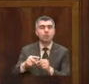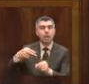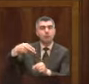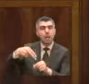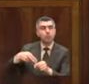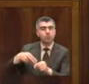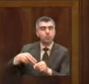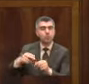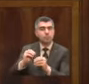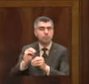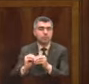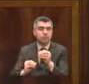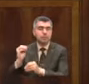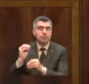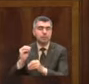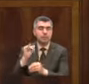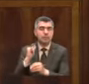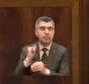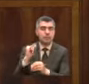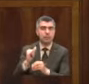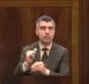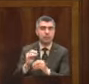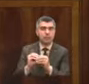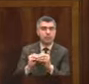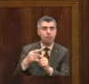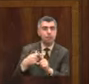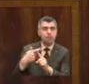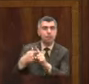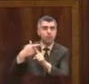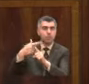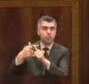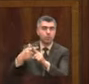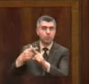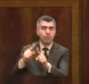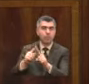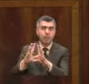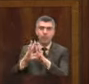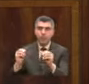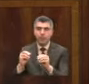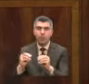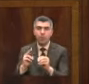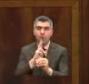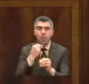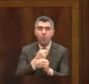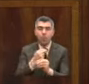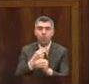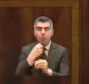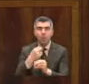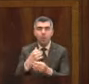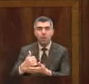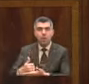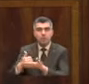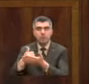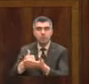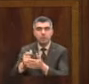التي تعرف من حين لآخر زيادات متتالية في غياب أي تدخل لصالح المستهلك من طرف الحكومة